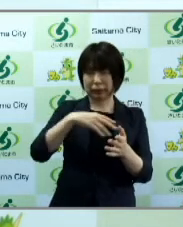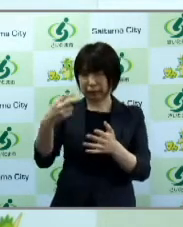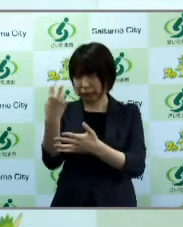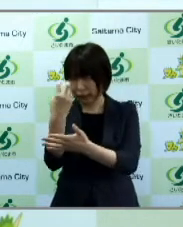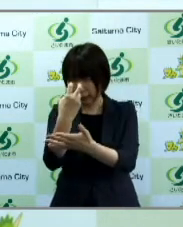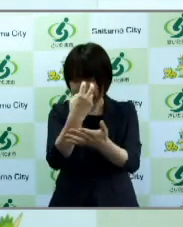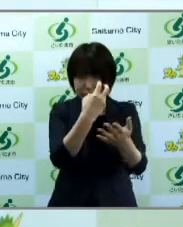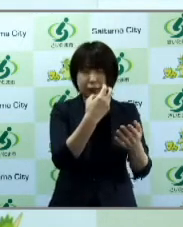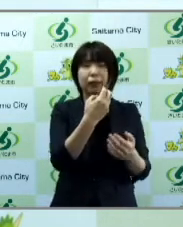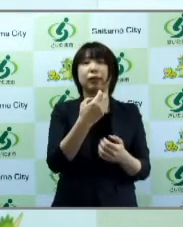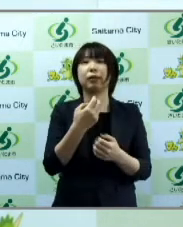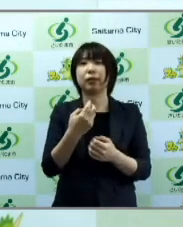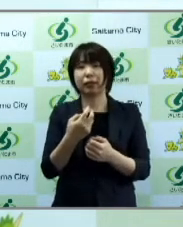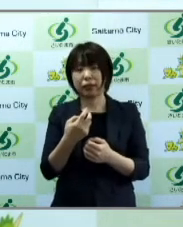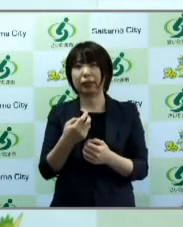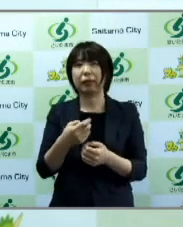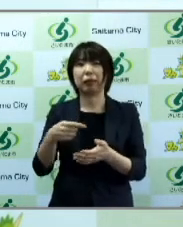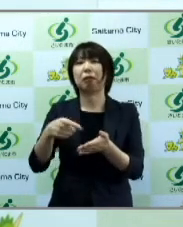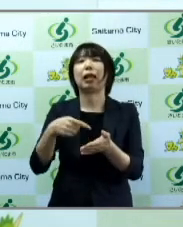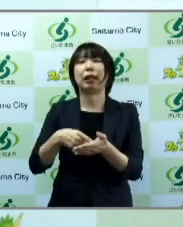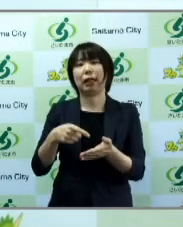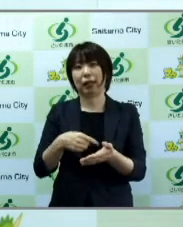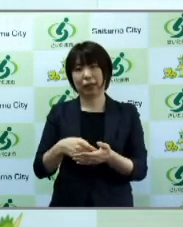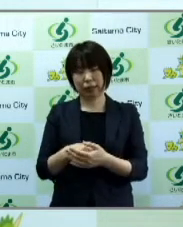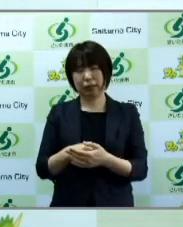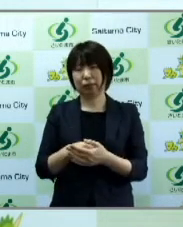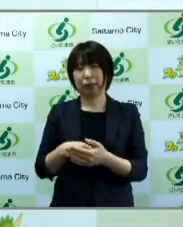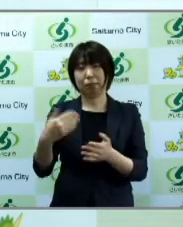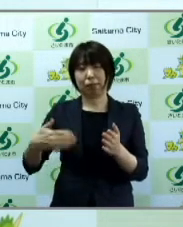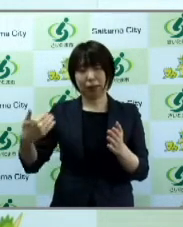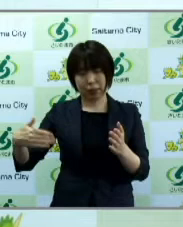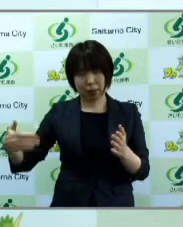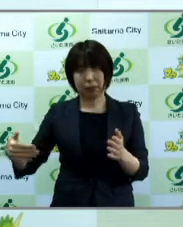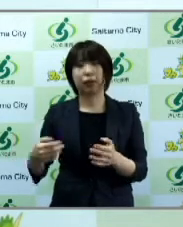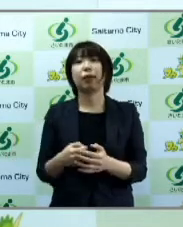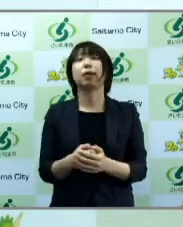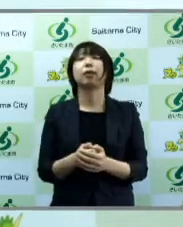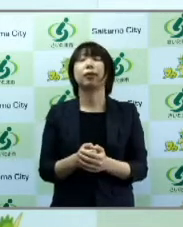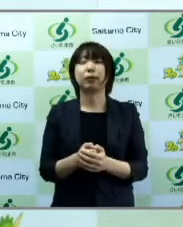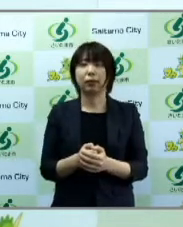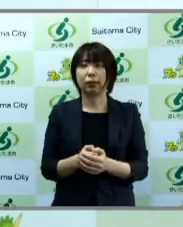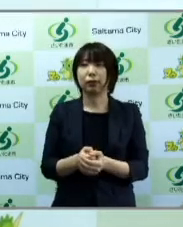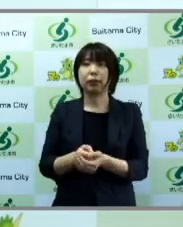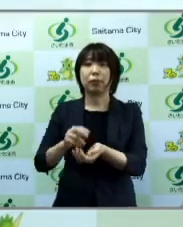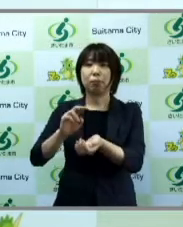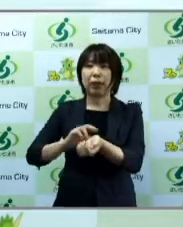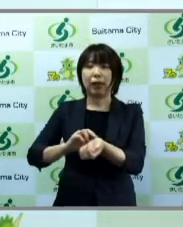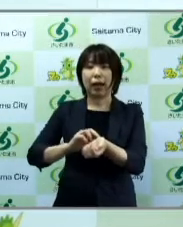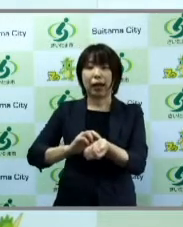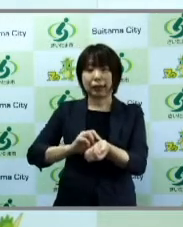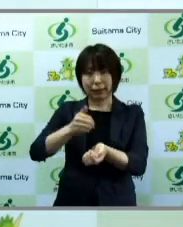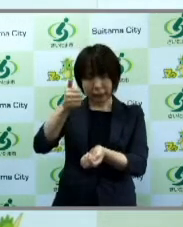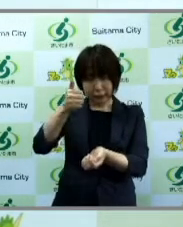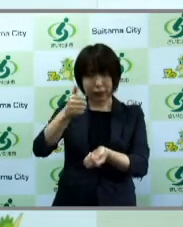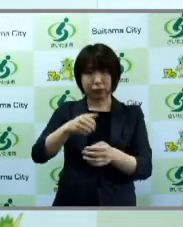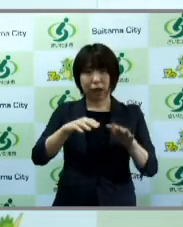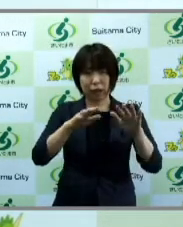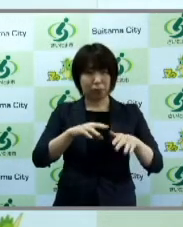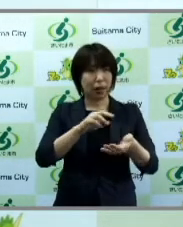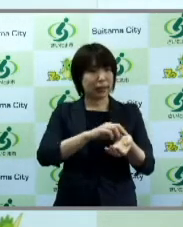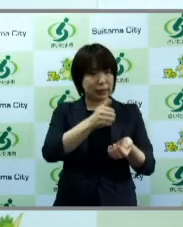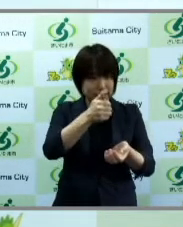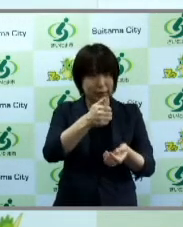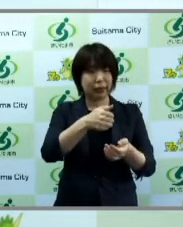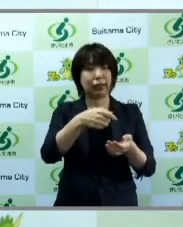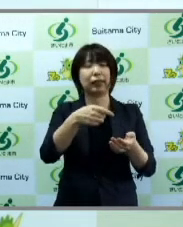が前提にあったので、その中で、その医師については市としてもどうしても足らないので、埼玉県